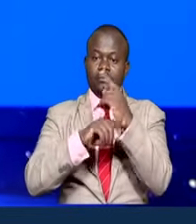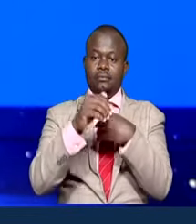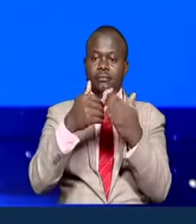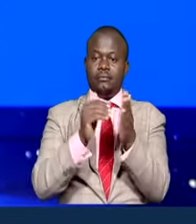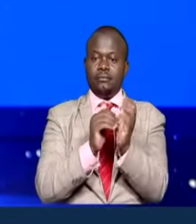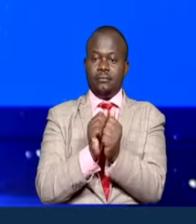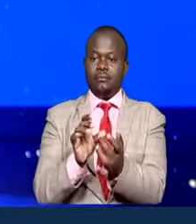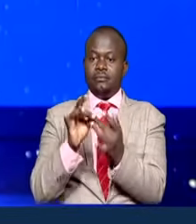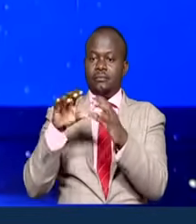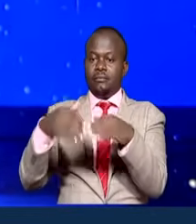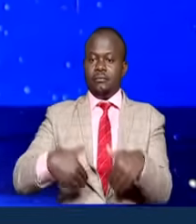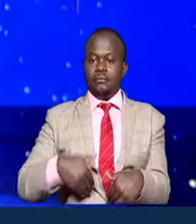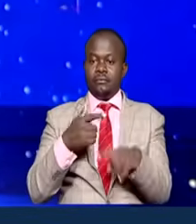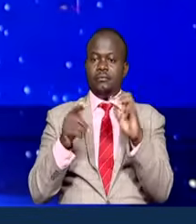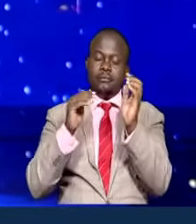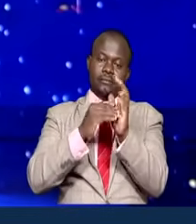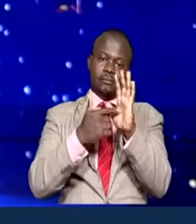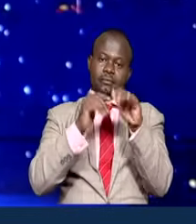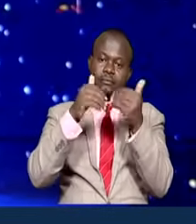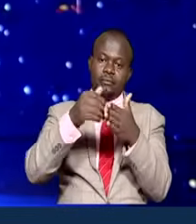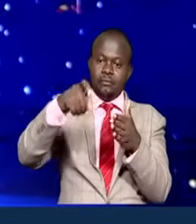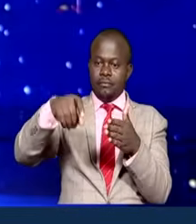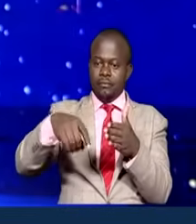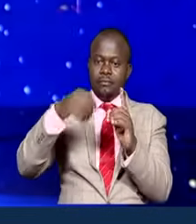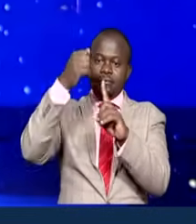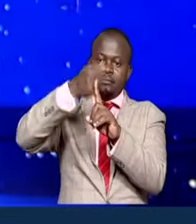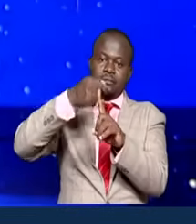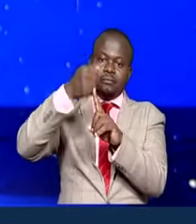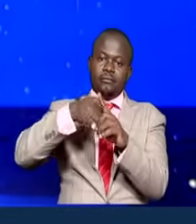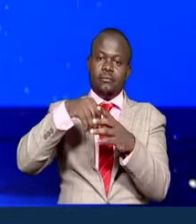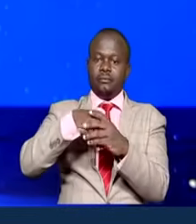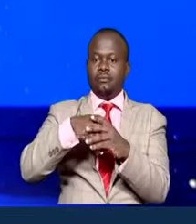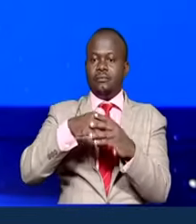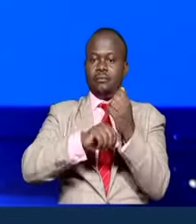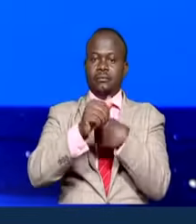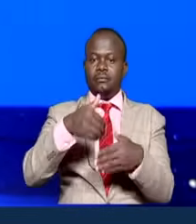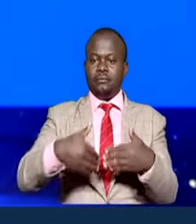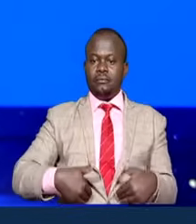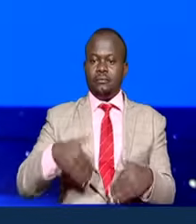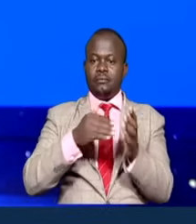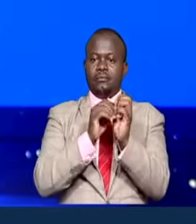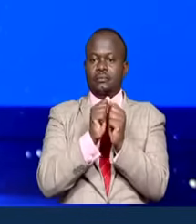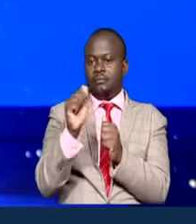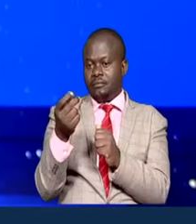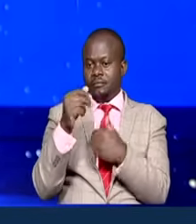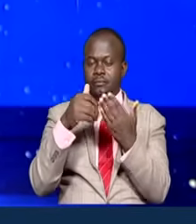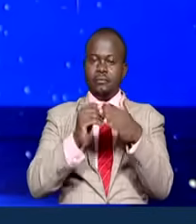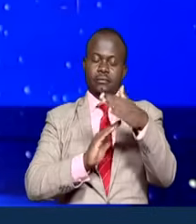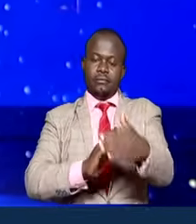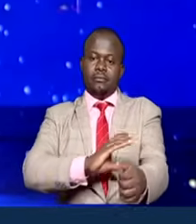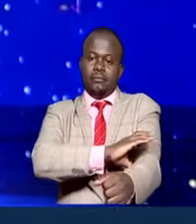n'iby'umwihariko n'urubyiruko, ariko kandi bakagaragaza ko hagikenewe ubuvugizi ku mirimo y'urubyiruko ndetse n'ikiguzi